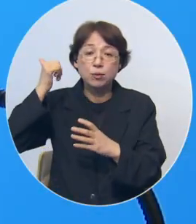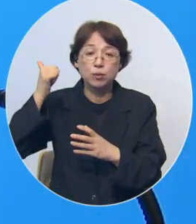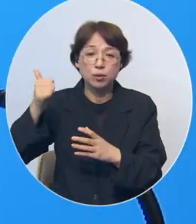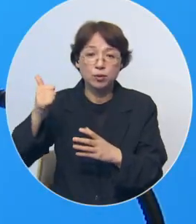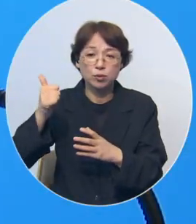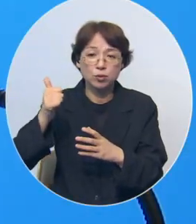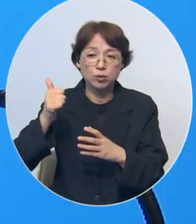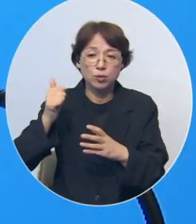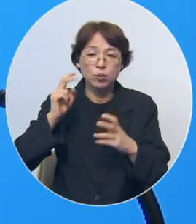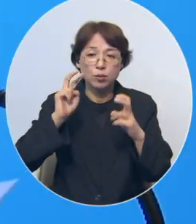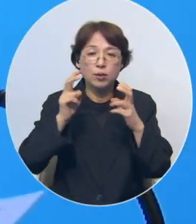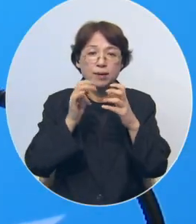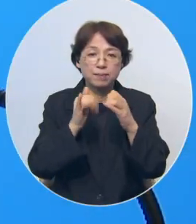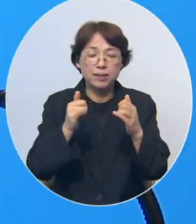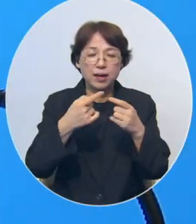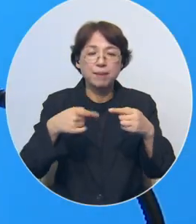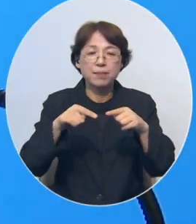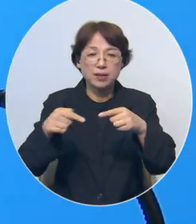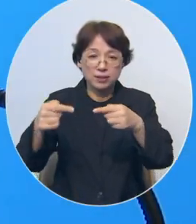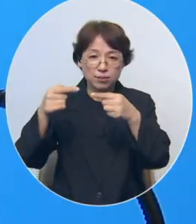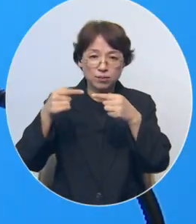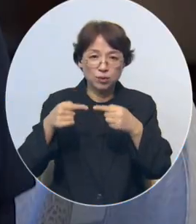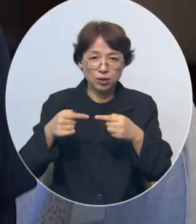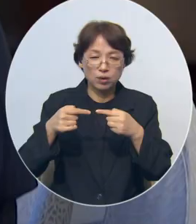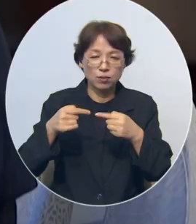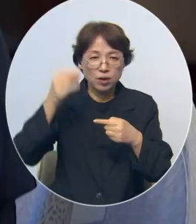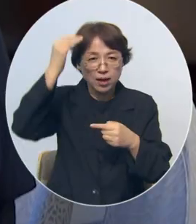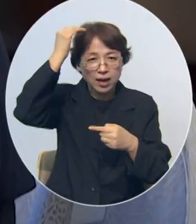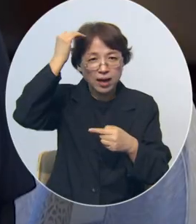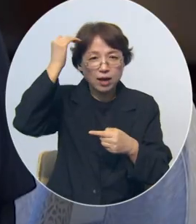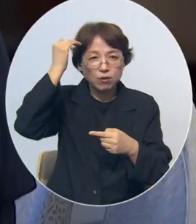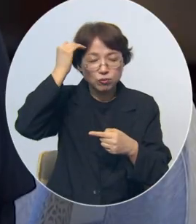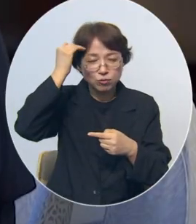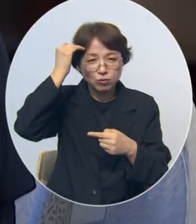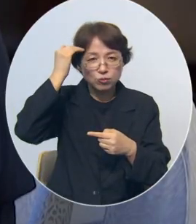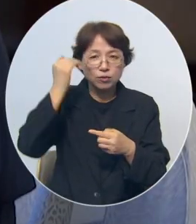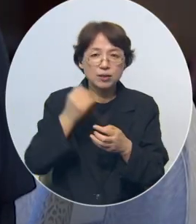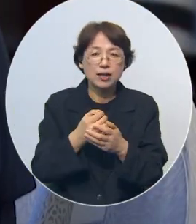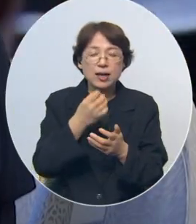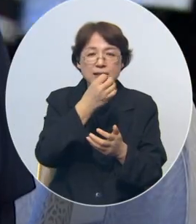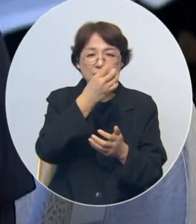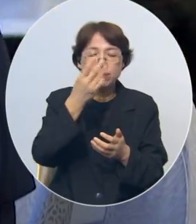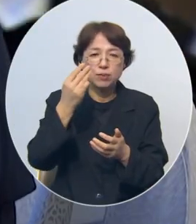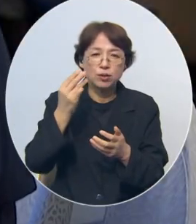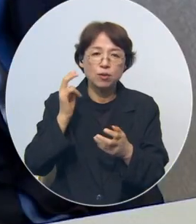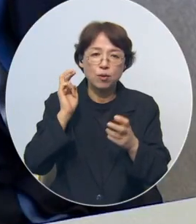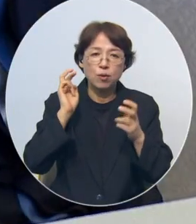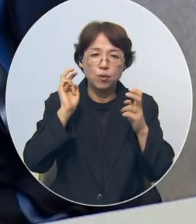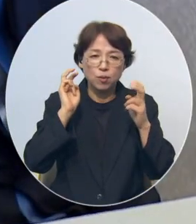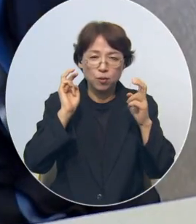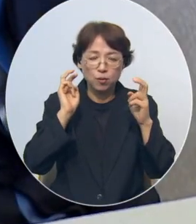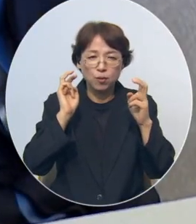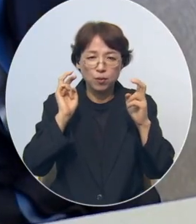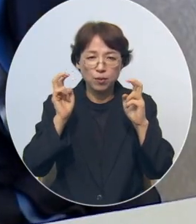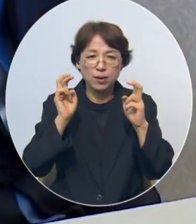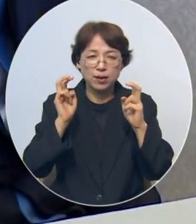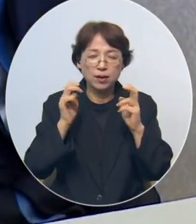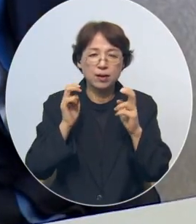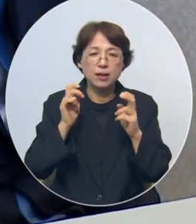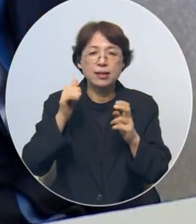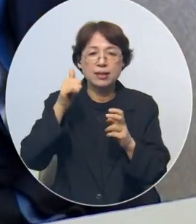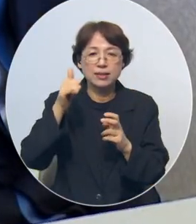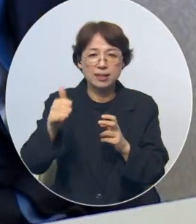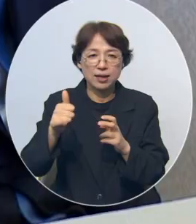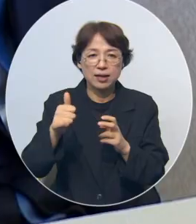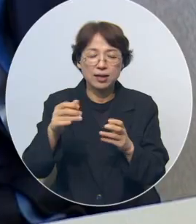대통령도 기업인들과 함께 참석했고, 우리 측에선 이재용 삼성전자 회장, 류진 한국경제인협회장 등이